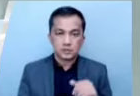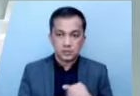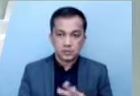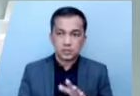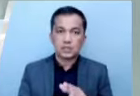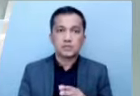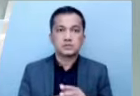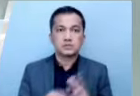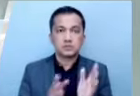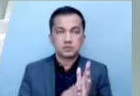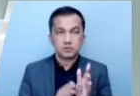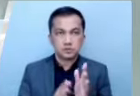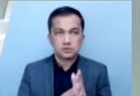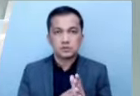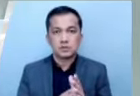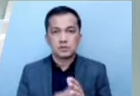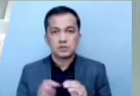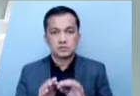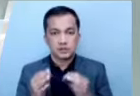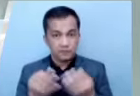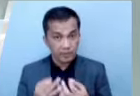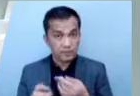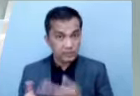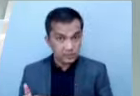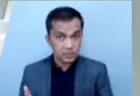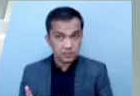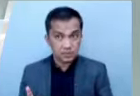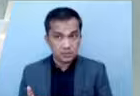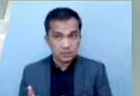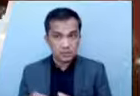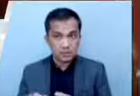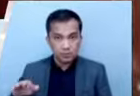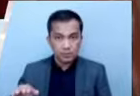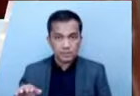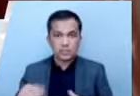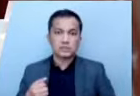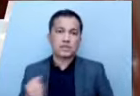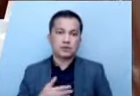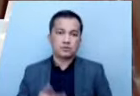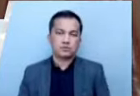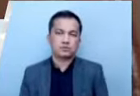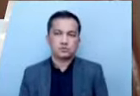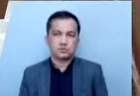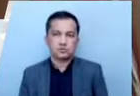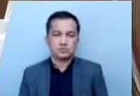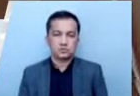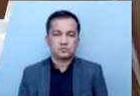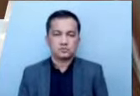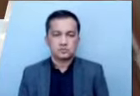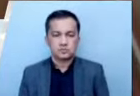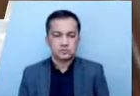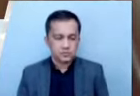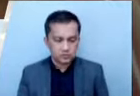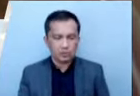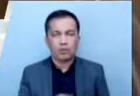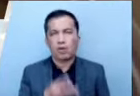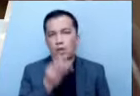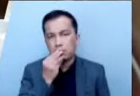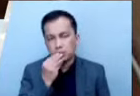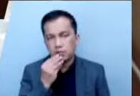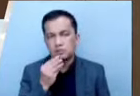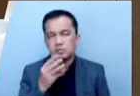sa family niya, yung bata naman ay natakot. Di na itinanggi ng suspect ang reklamo sa kanya.